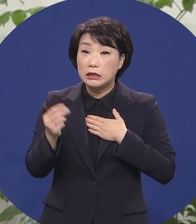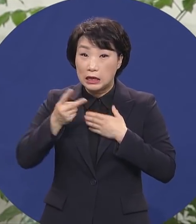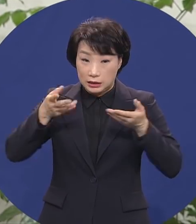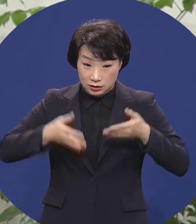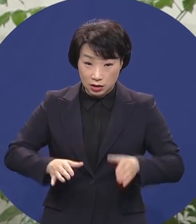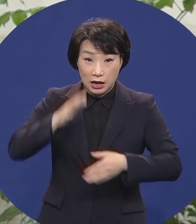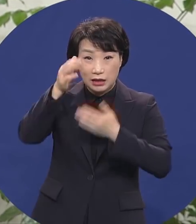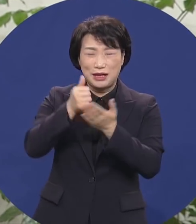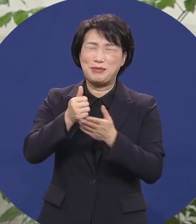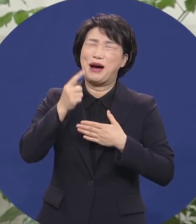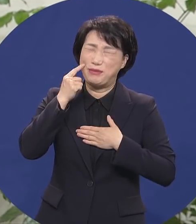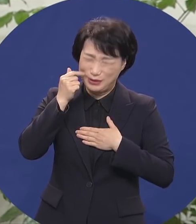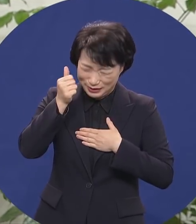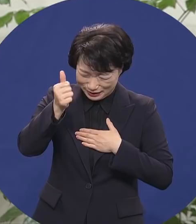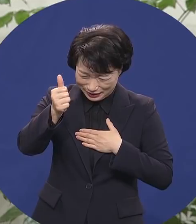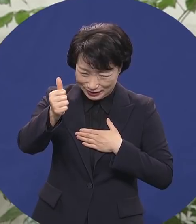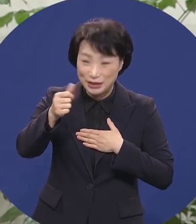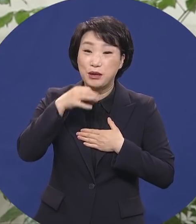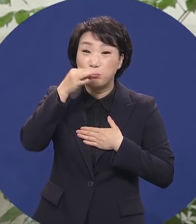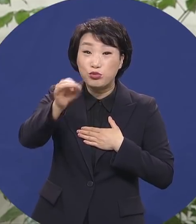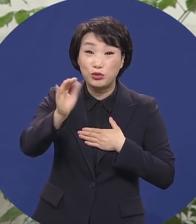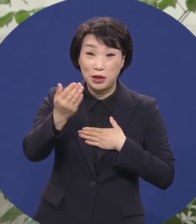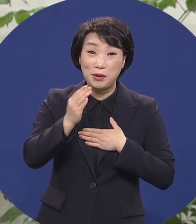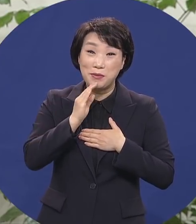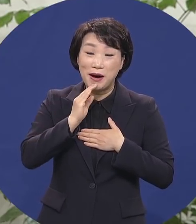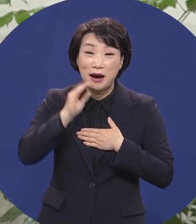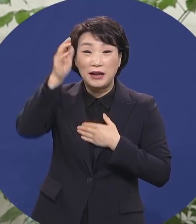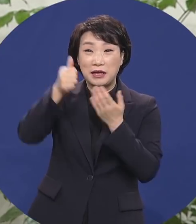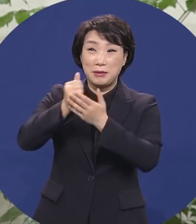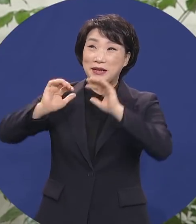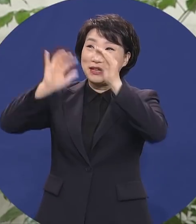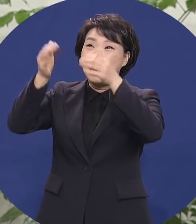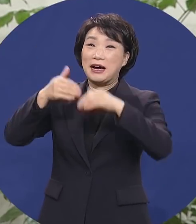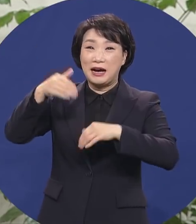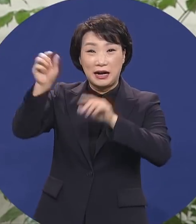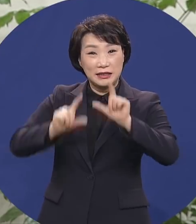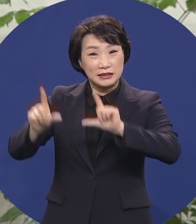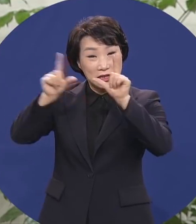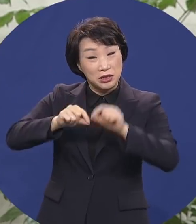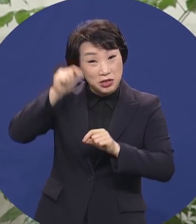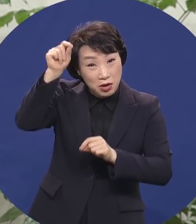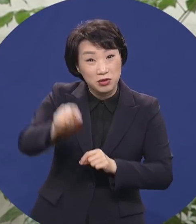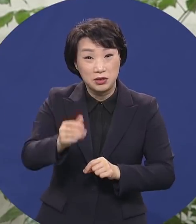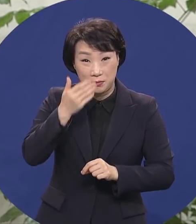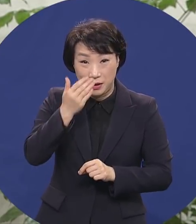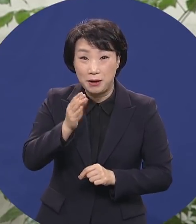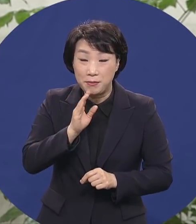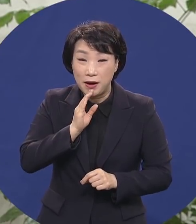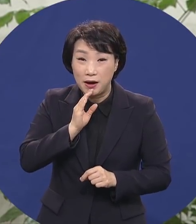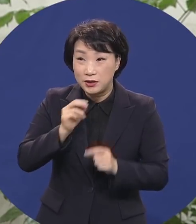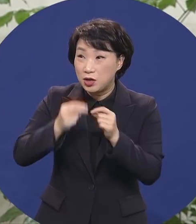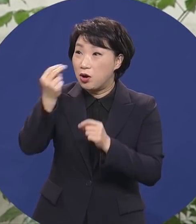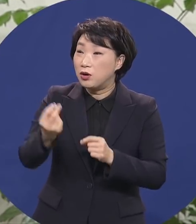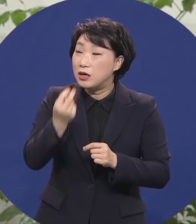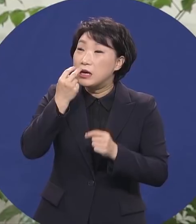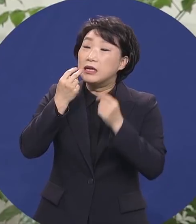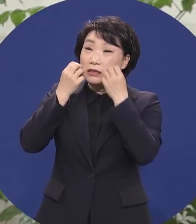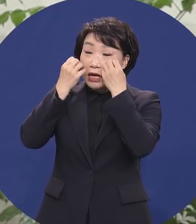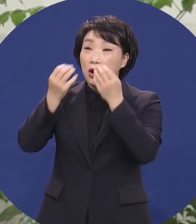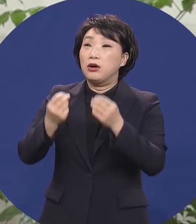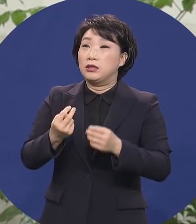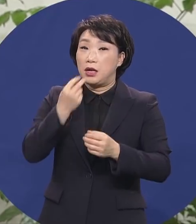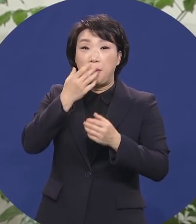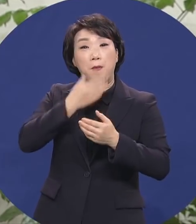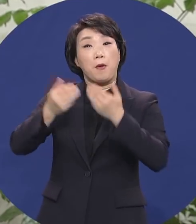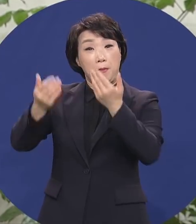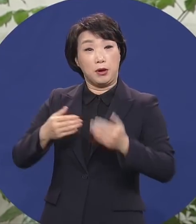거듭나서 하나님을 아버지라 부르고 하나님의 나라에서 영원히 살 수 있는 영생의 새 생명의 축복을